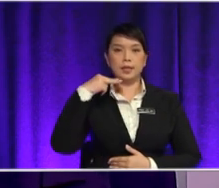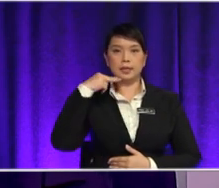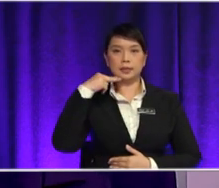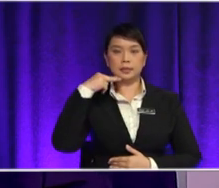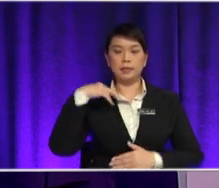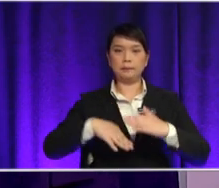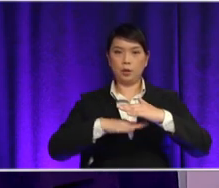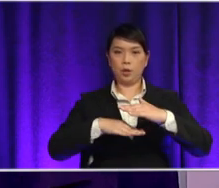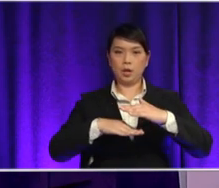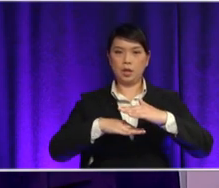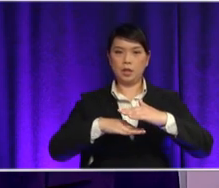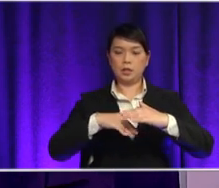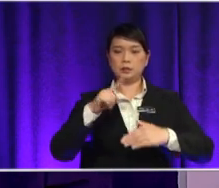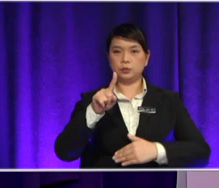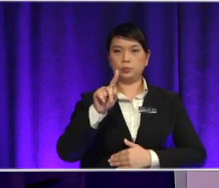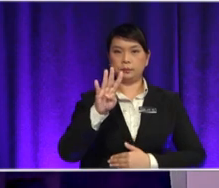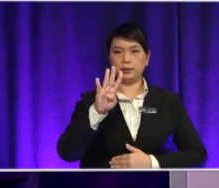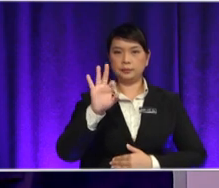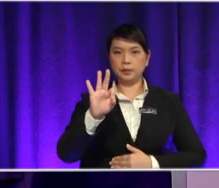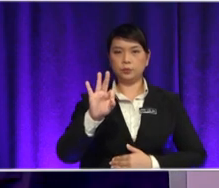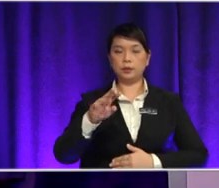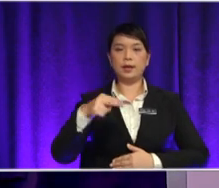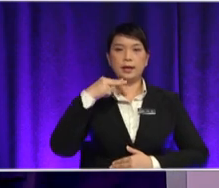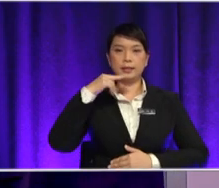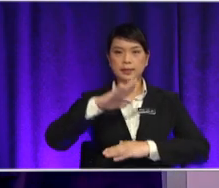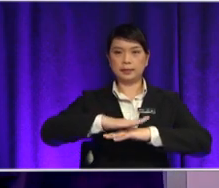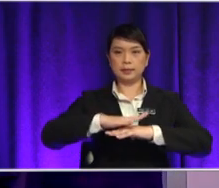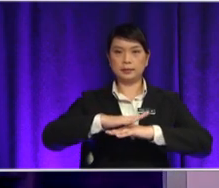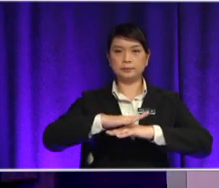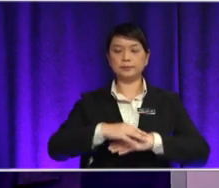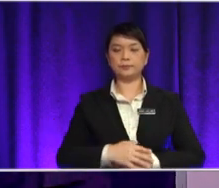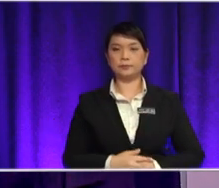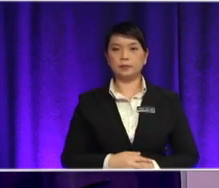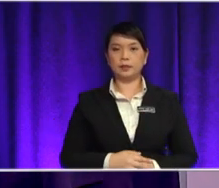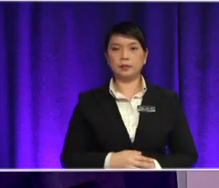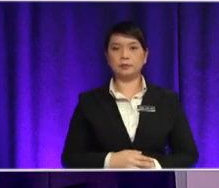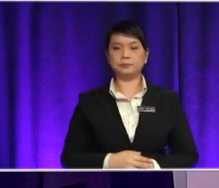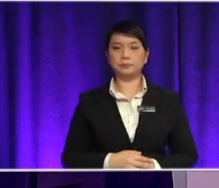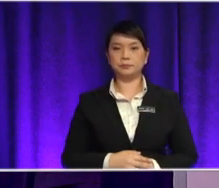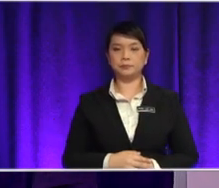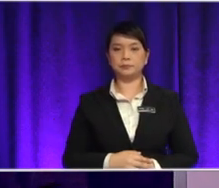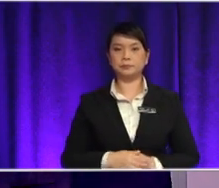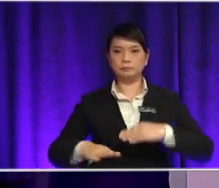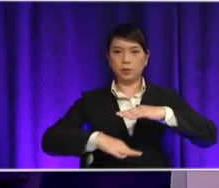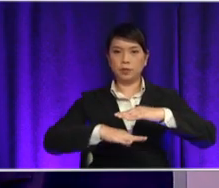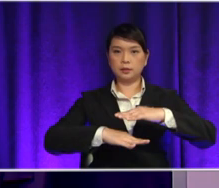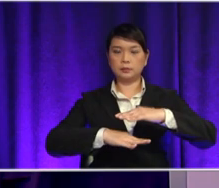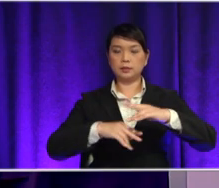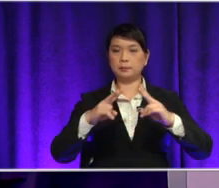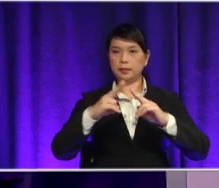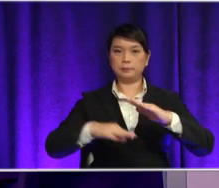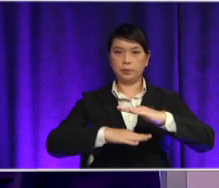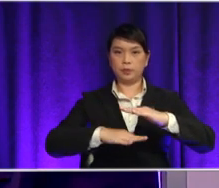adalah had atas. Jadi di situlah kita kena pasti had bawah adalah yang paling bawah. Jadi kita